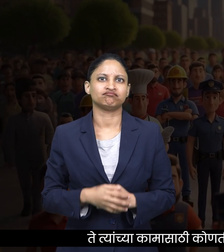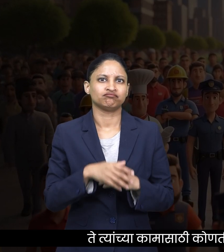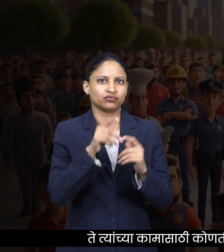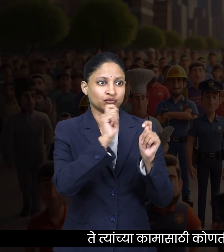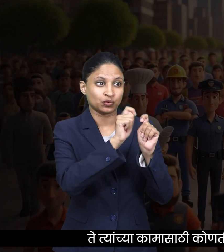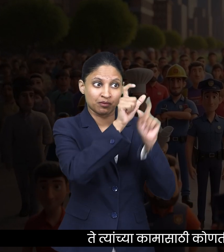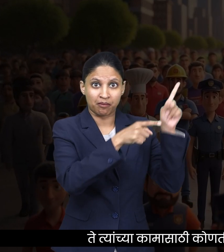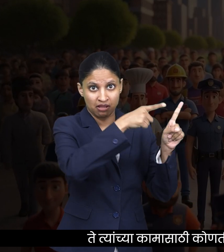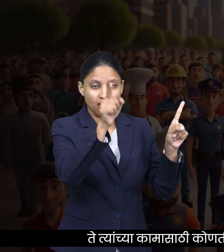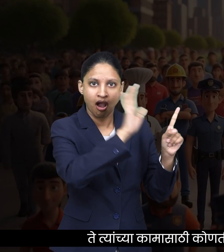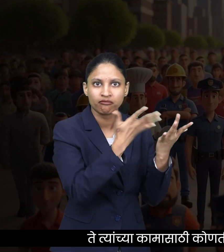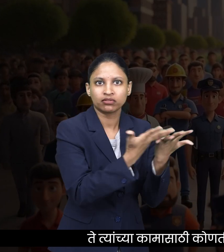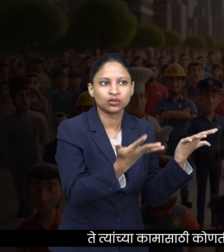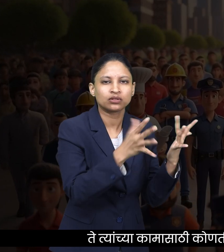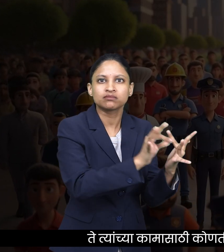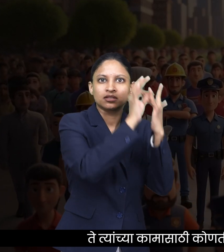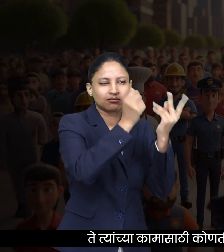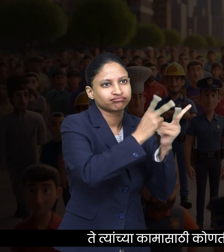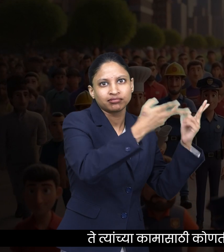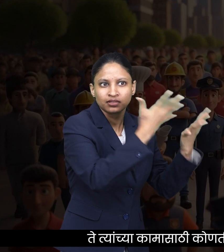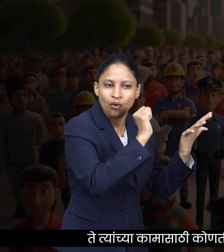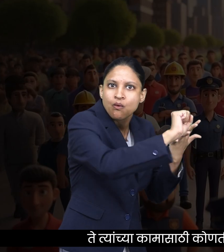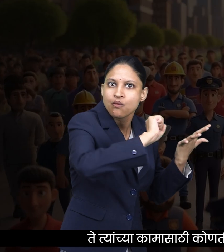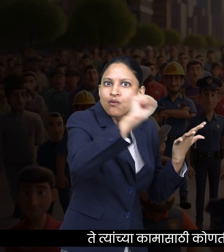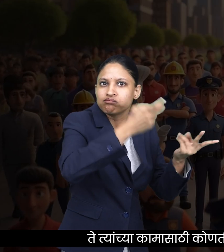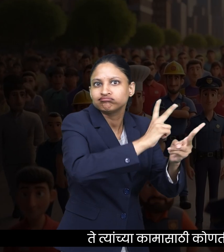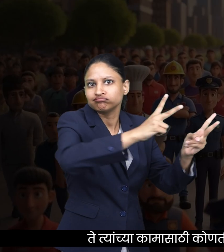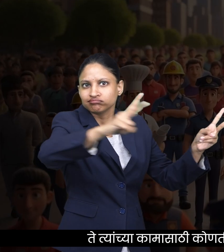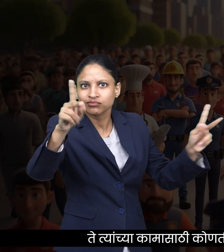ते त्यांच्या कामासाठी कोणती खास साधने वापरतात ते जाणून घ्या.